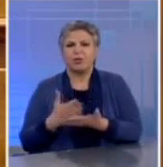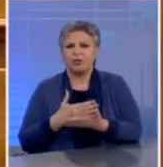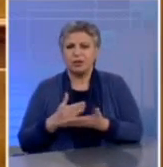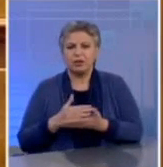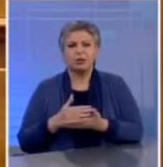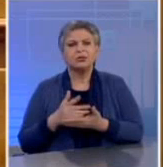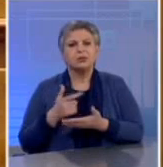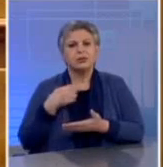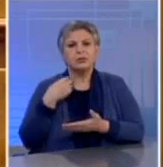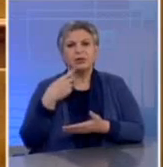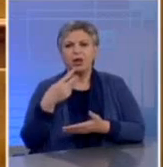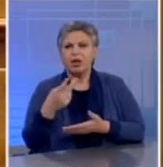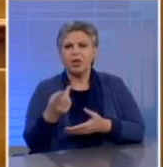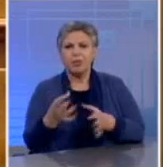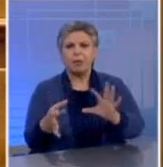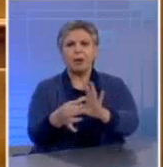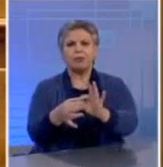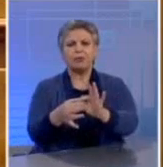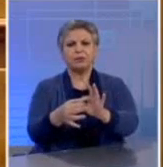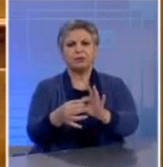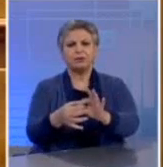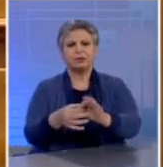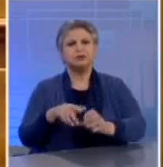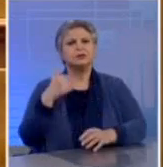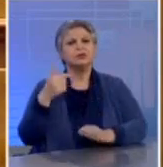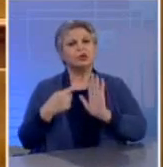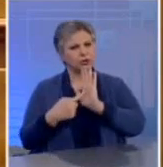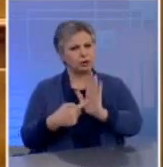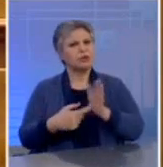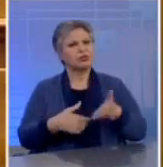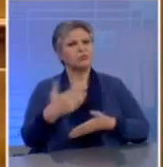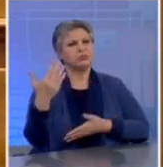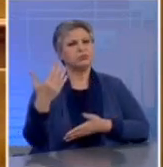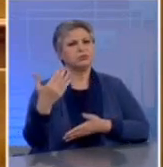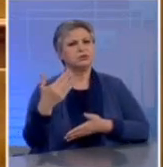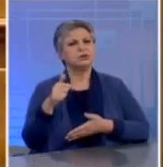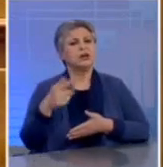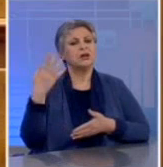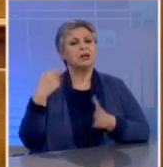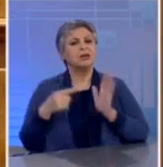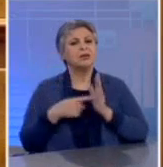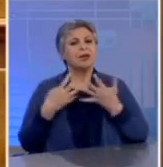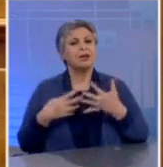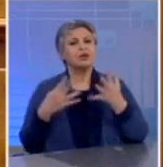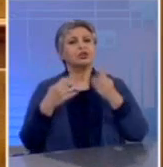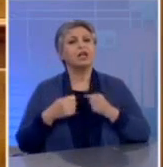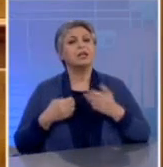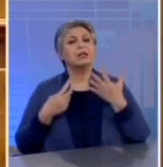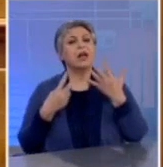Να σας θυμίσω αυτό το πρώτο σέλιδο, γιατί πέταγε και το Βήμα, το θυμάστε αυτό το πρώτο σέλιδο? Είναι το 1997, θυμάστε κύριε